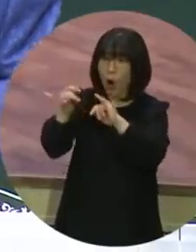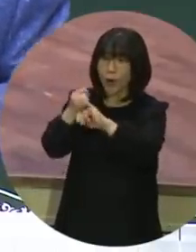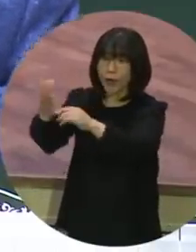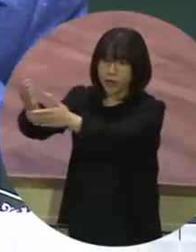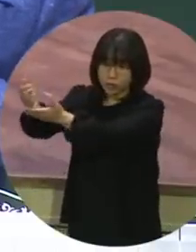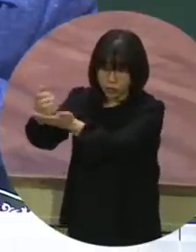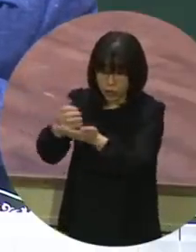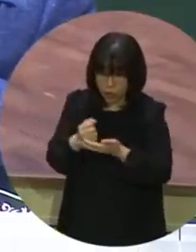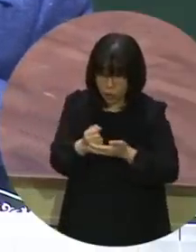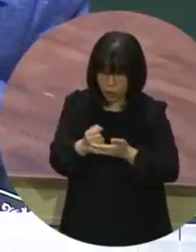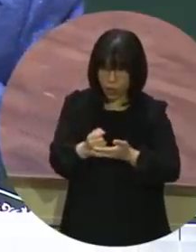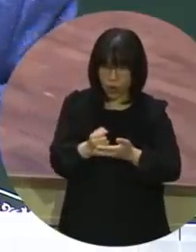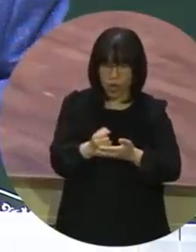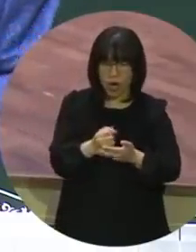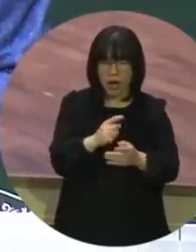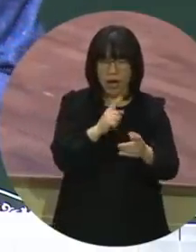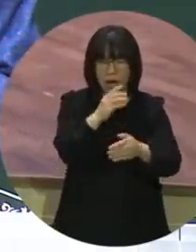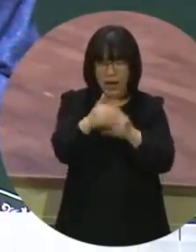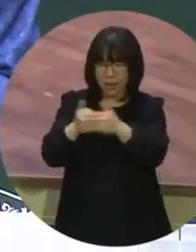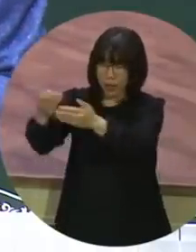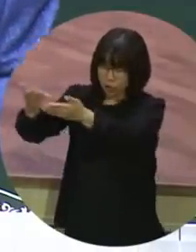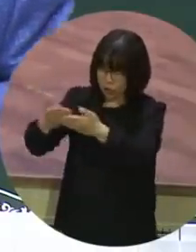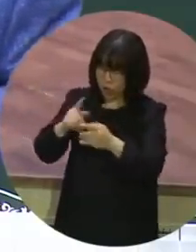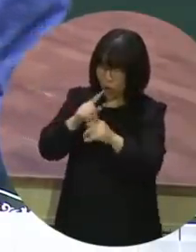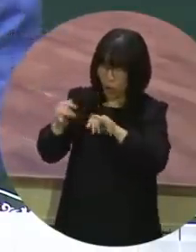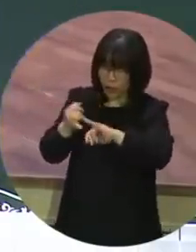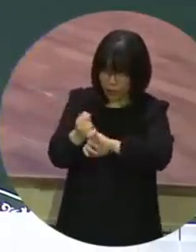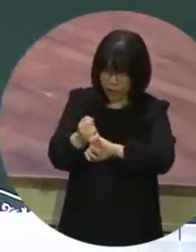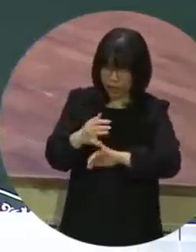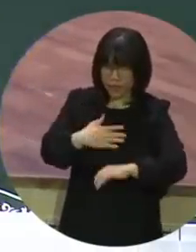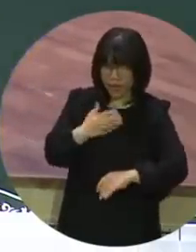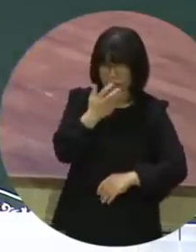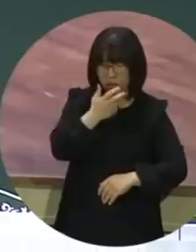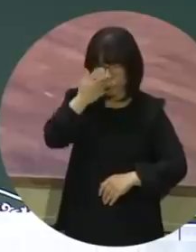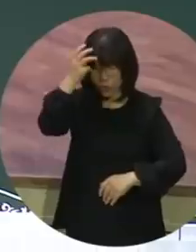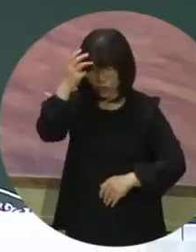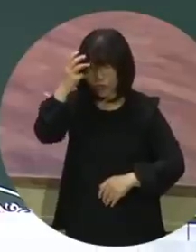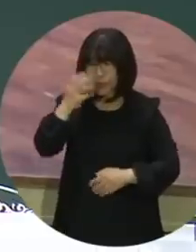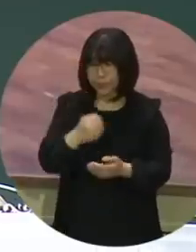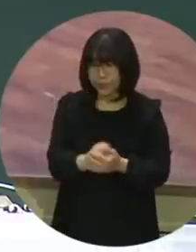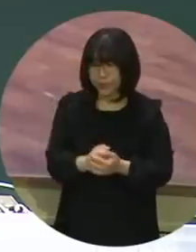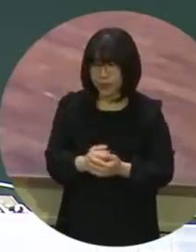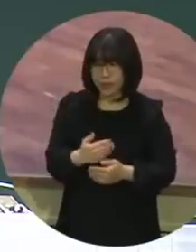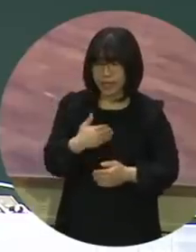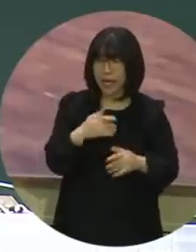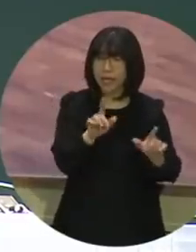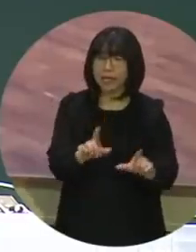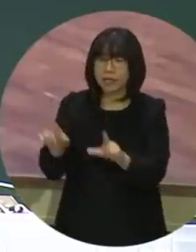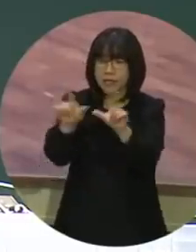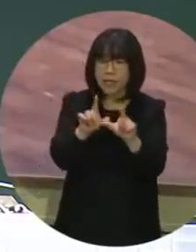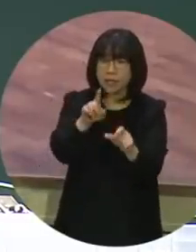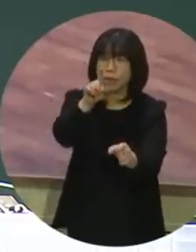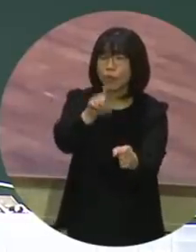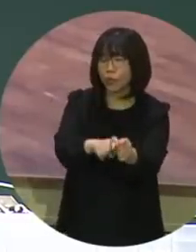비전이 나의 꿈으로, 언약적 한으로, 이게 뭐예요? 삶의 이유,